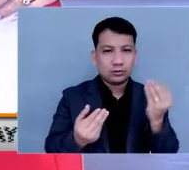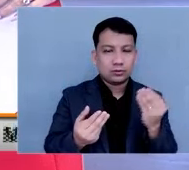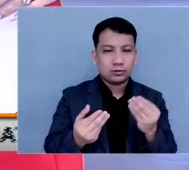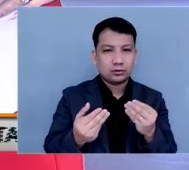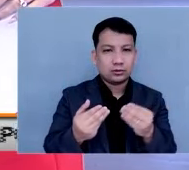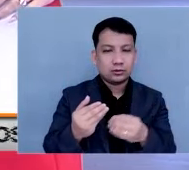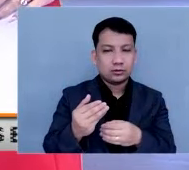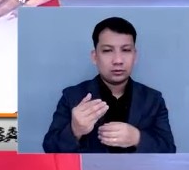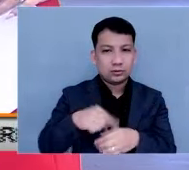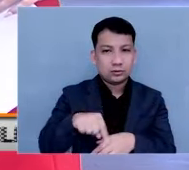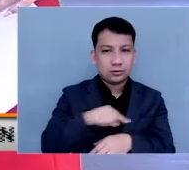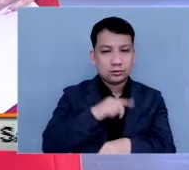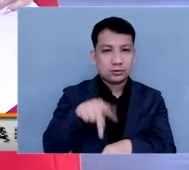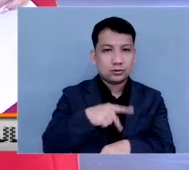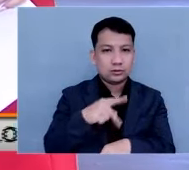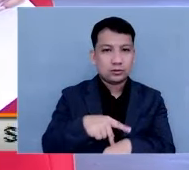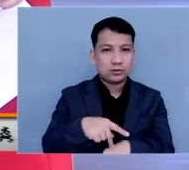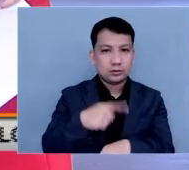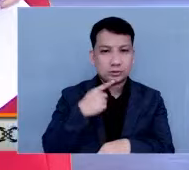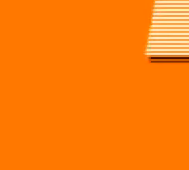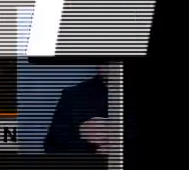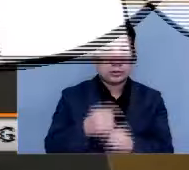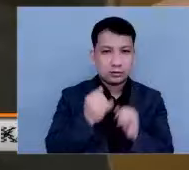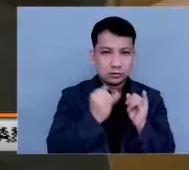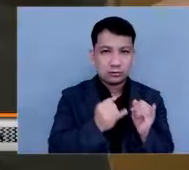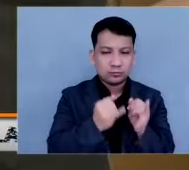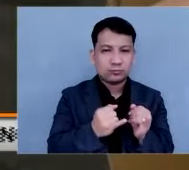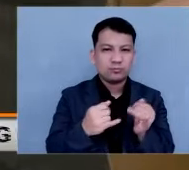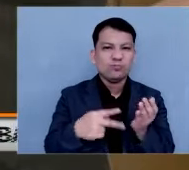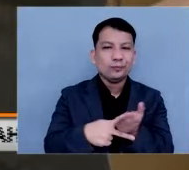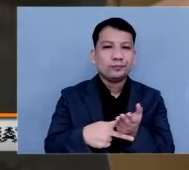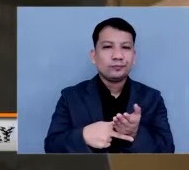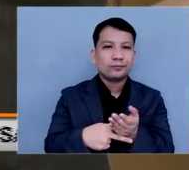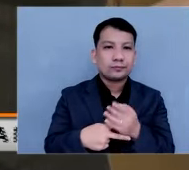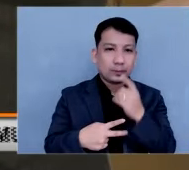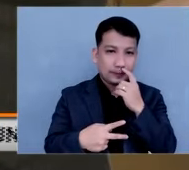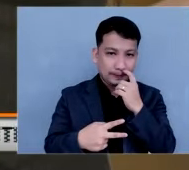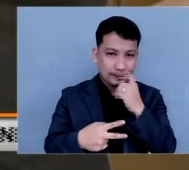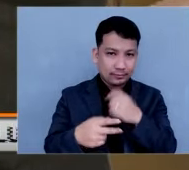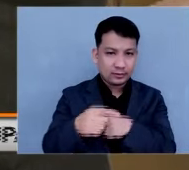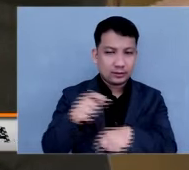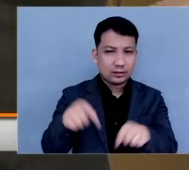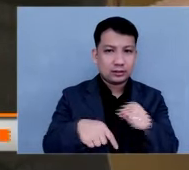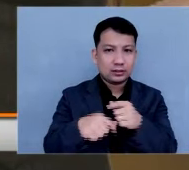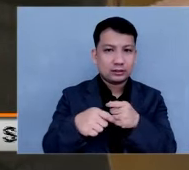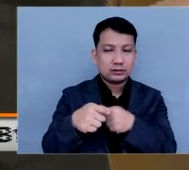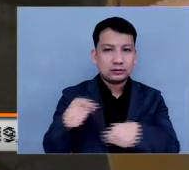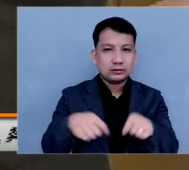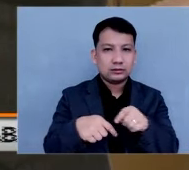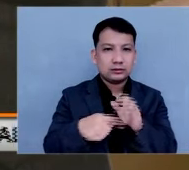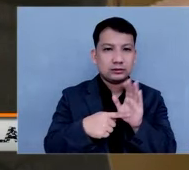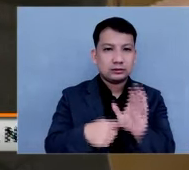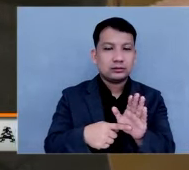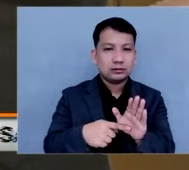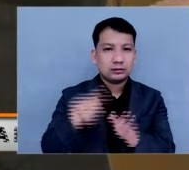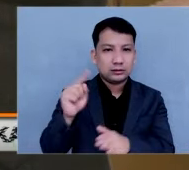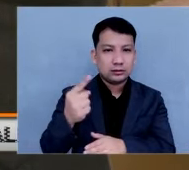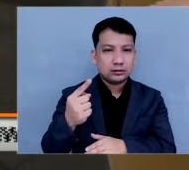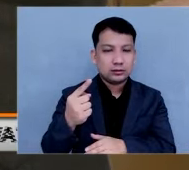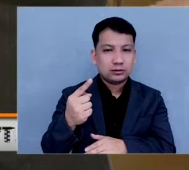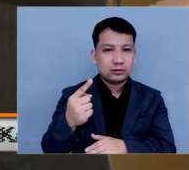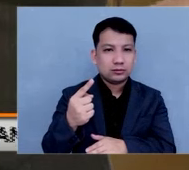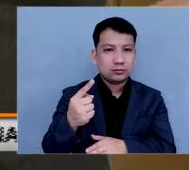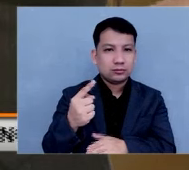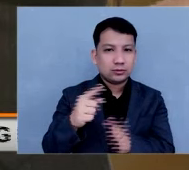concert niya sa bansa. Sa instruction sa bentahan ng ticket, non-transferable ang mga ticket at ang bawat isa nito may print